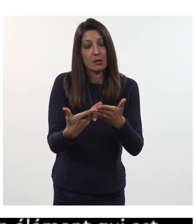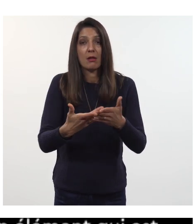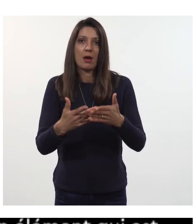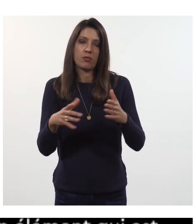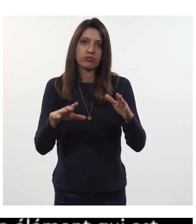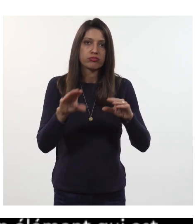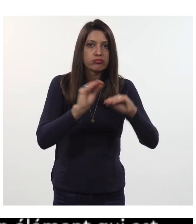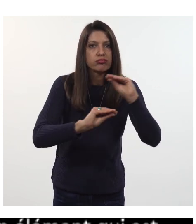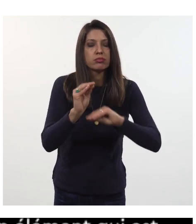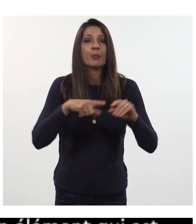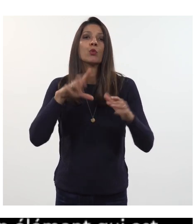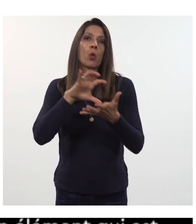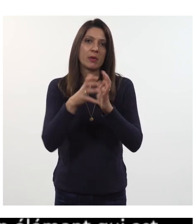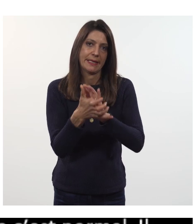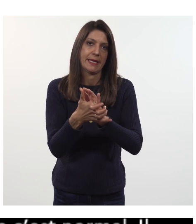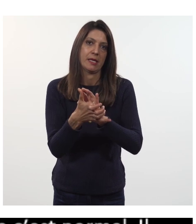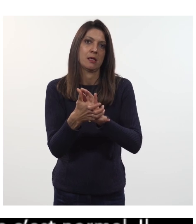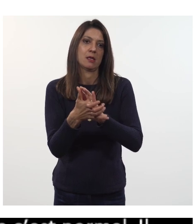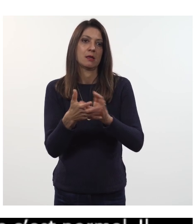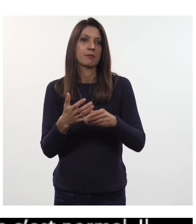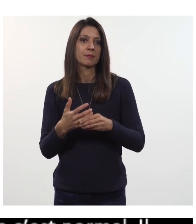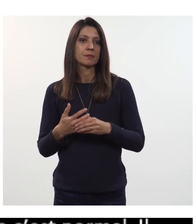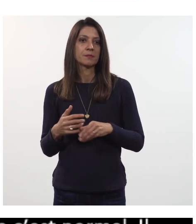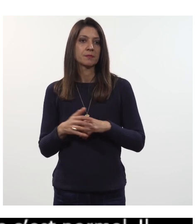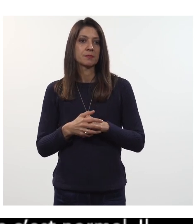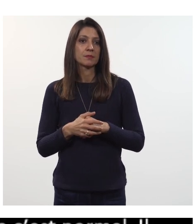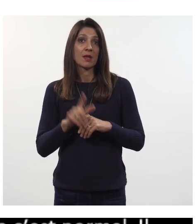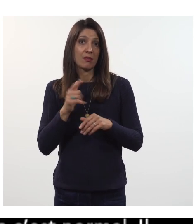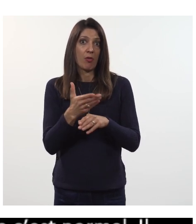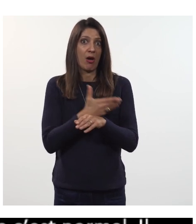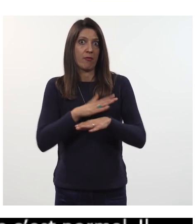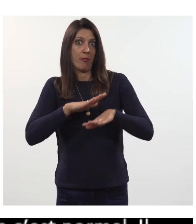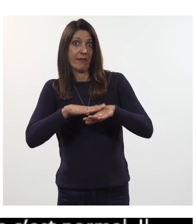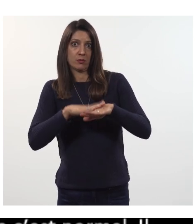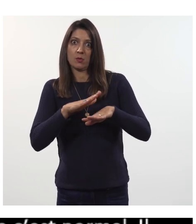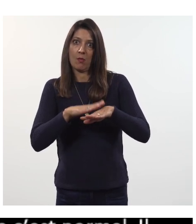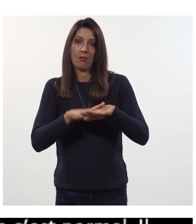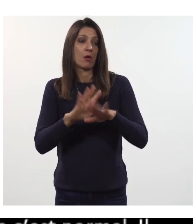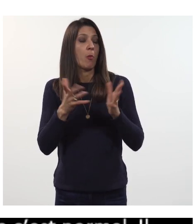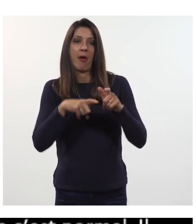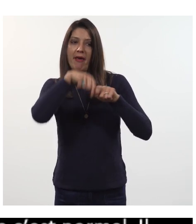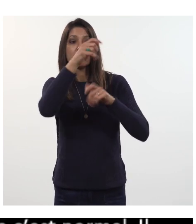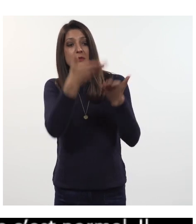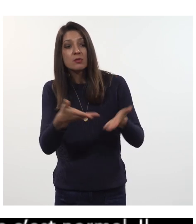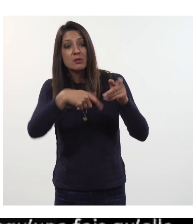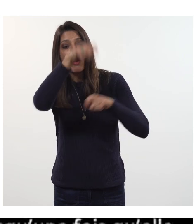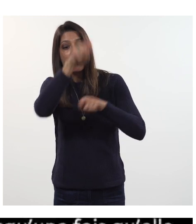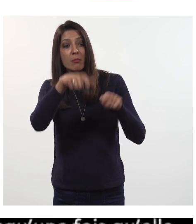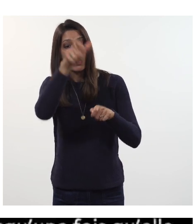place des prises en charge, on va dire, en amont. Donc la prévention, c'est l'évaluation et c'est peser les